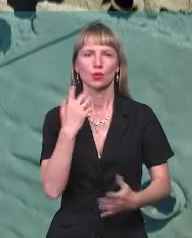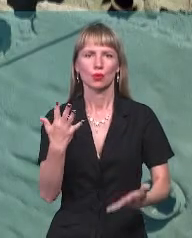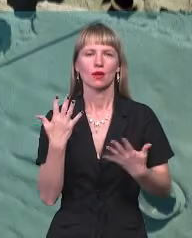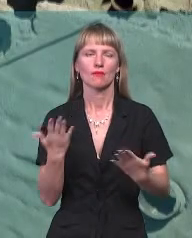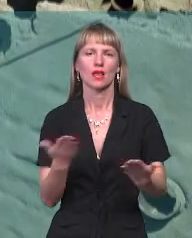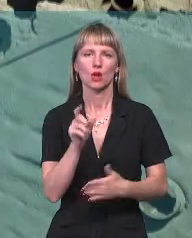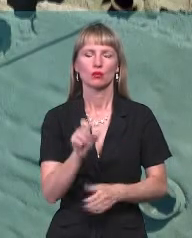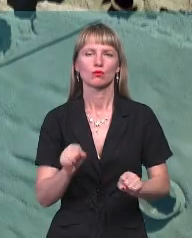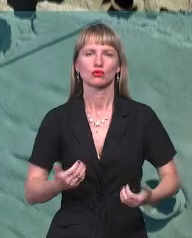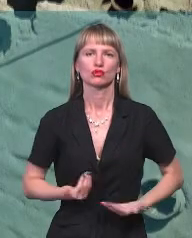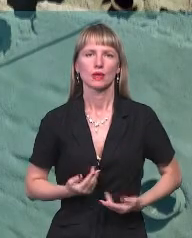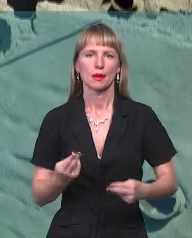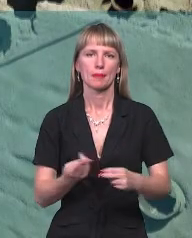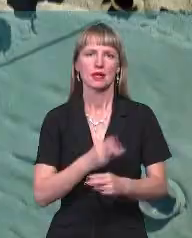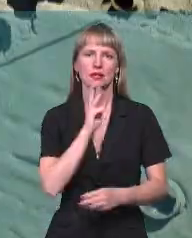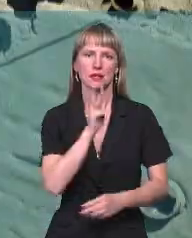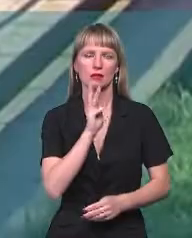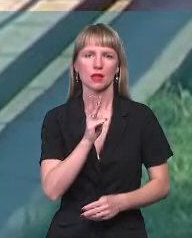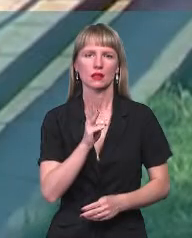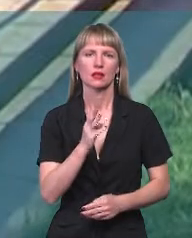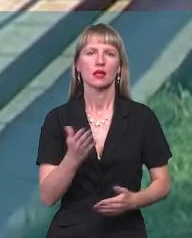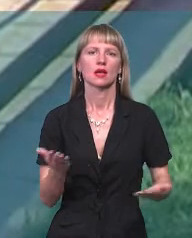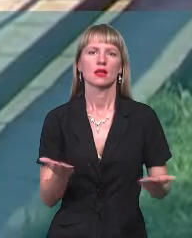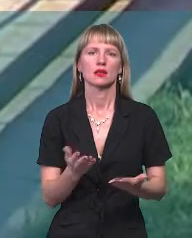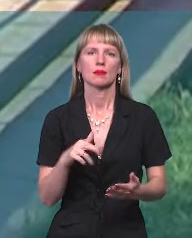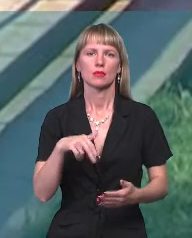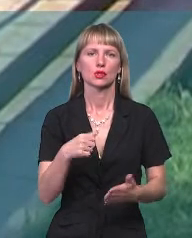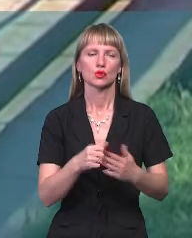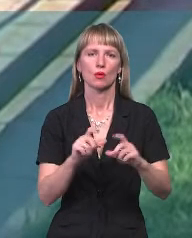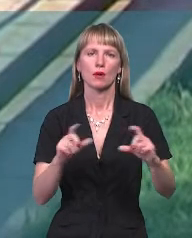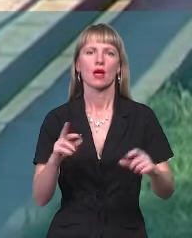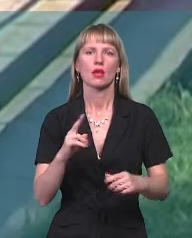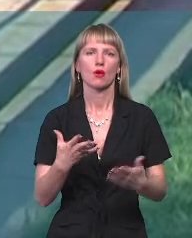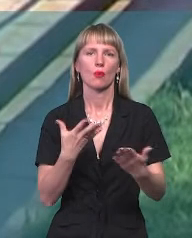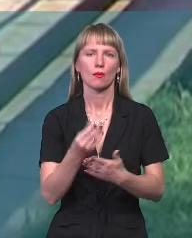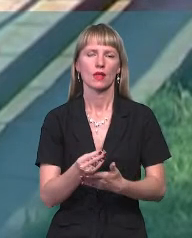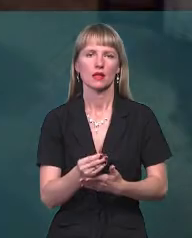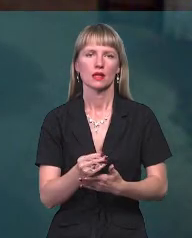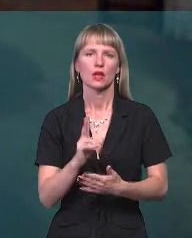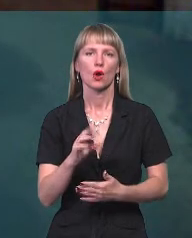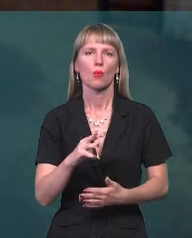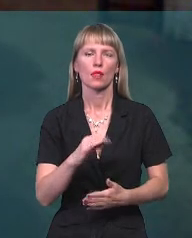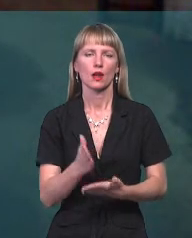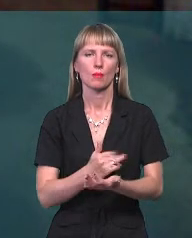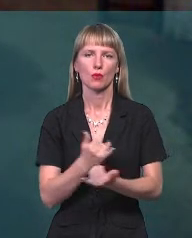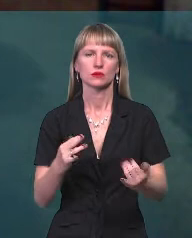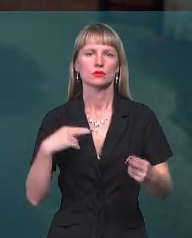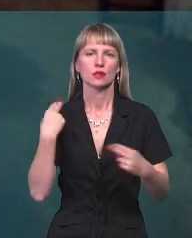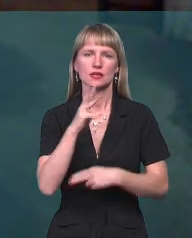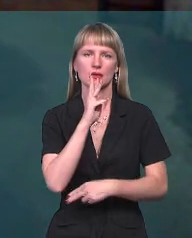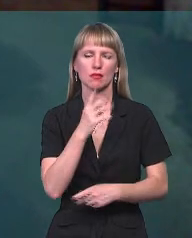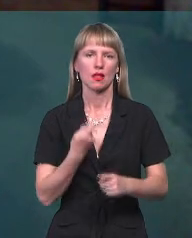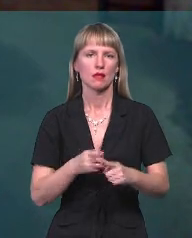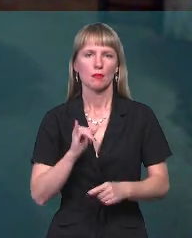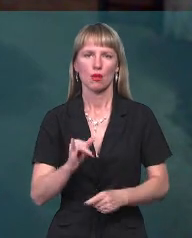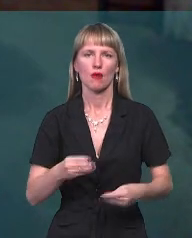як людина може жити без заробітної плати, як піти до магазину, як оплатити комунальні послуги. Заборгованість заробітної плати